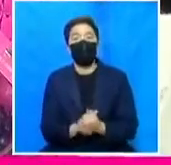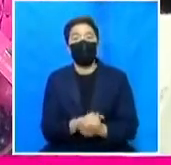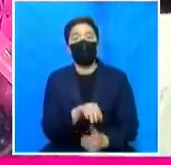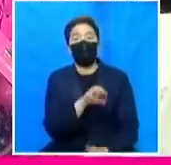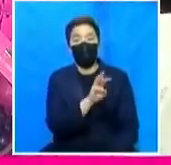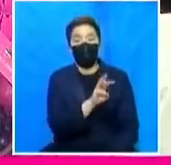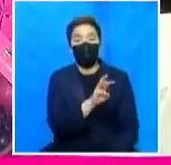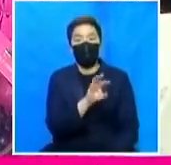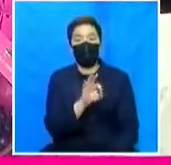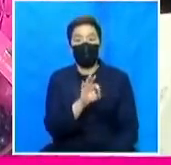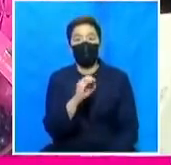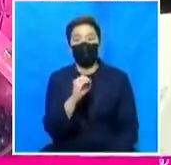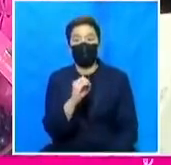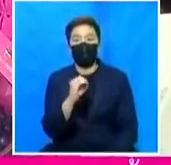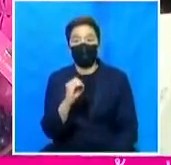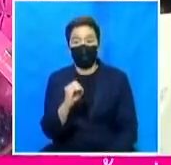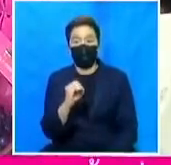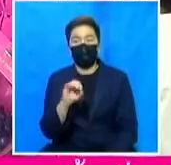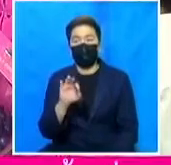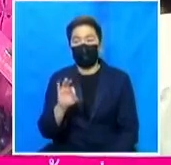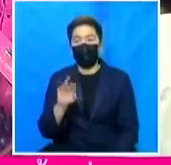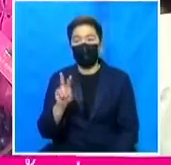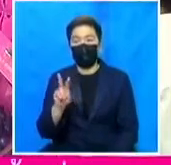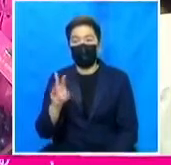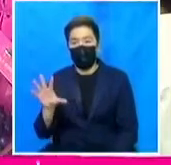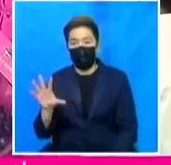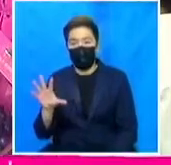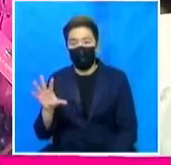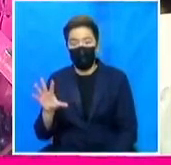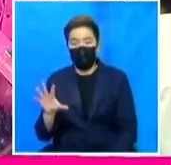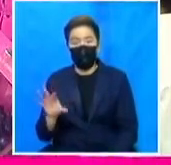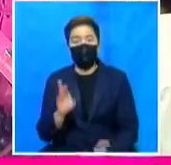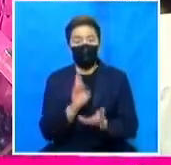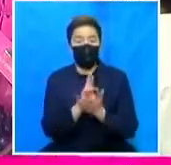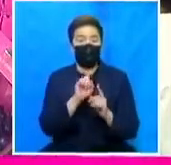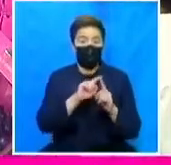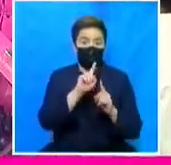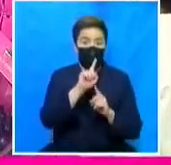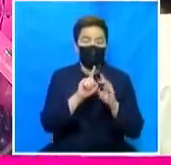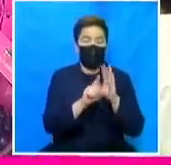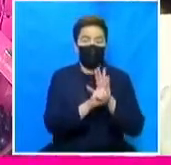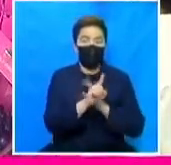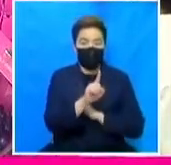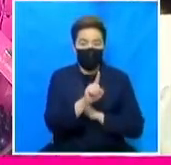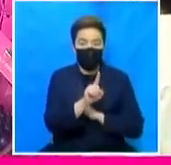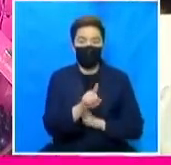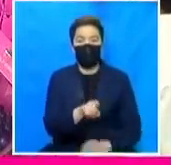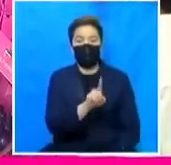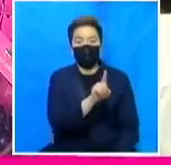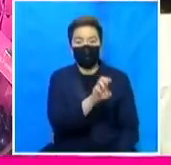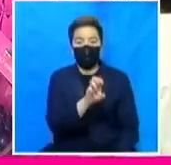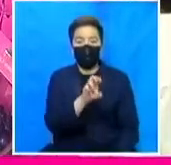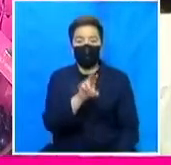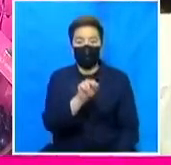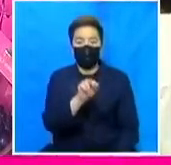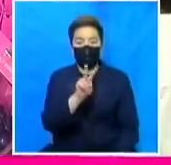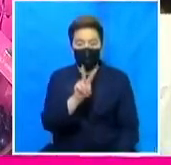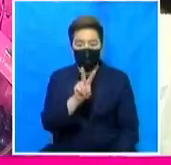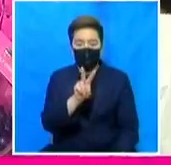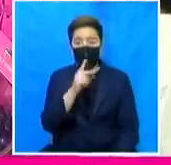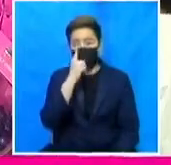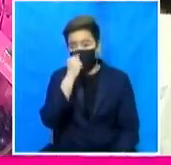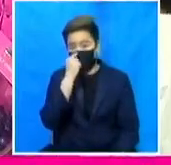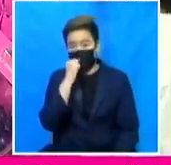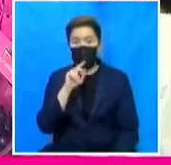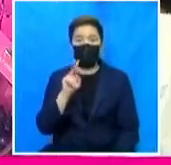6 900 925อันดับที่1หมุนครั้งที่1งวดที่132หมวดอักษร